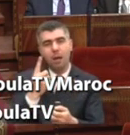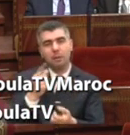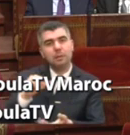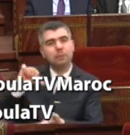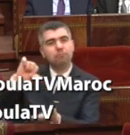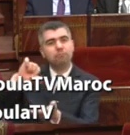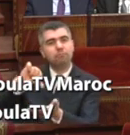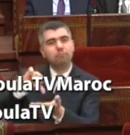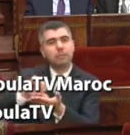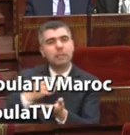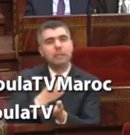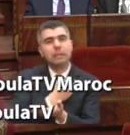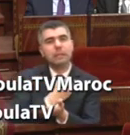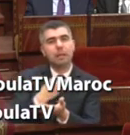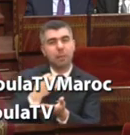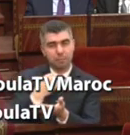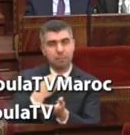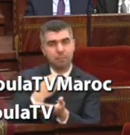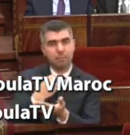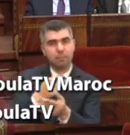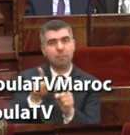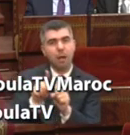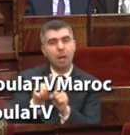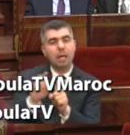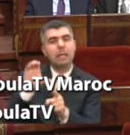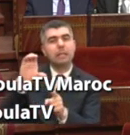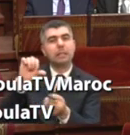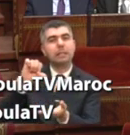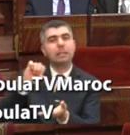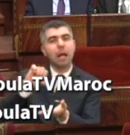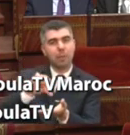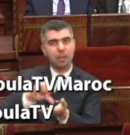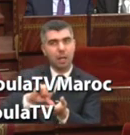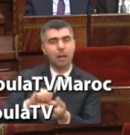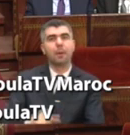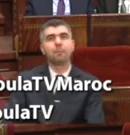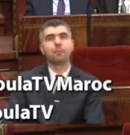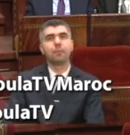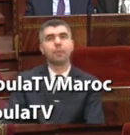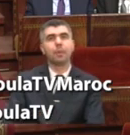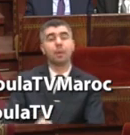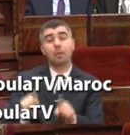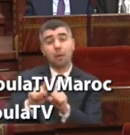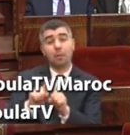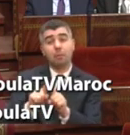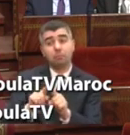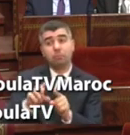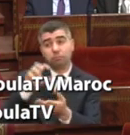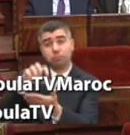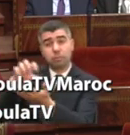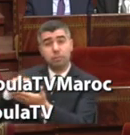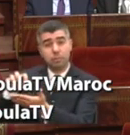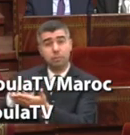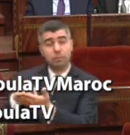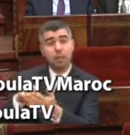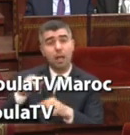الإقليمي ديال مولاي رشيد، وإن كان هو سميتو ديال مولاي رشيد ولكن بالنسبة لنا راه كيغطي مناطق أخرى واسعة